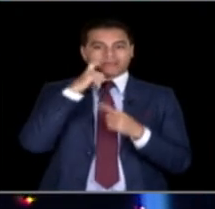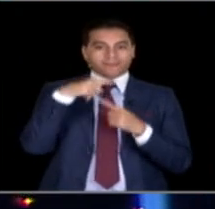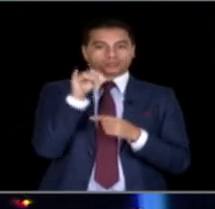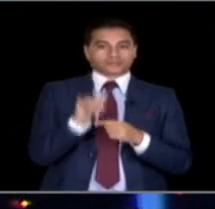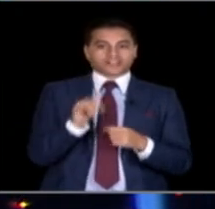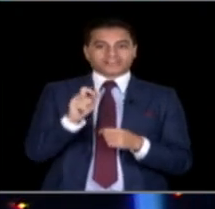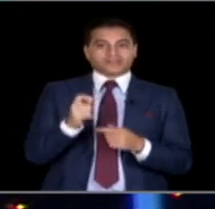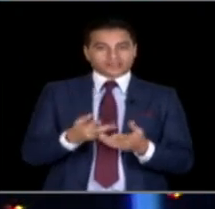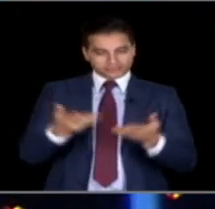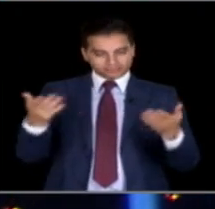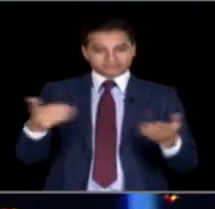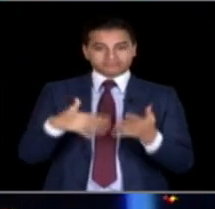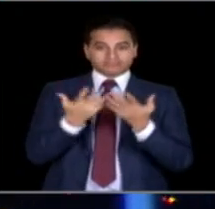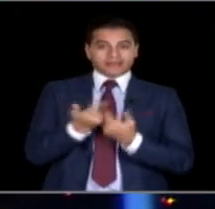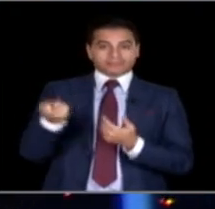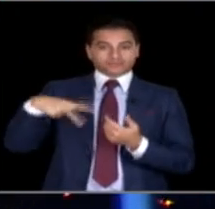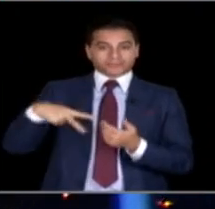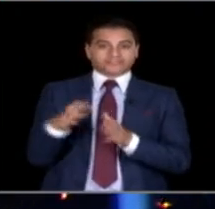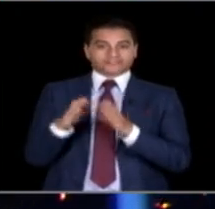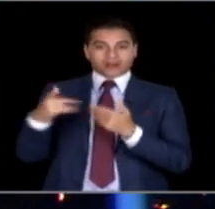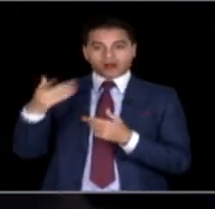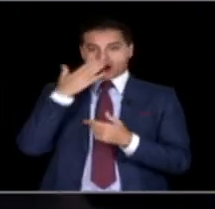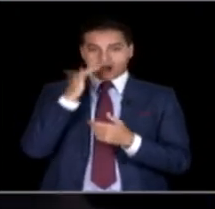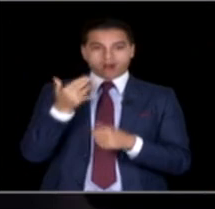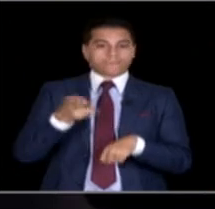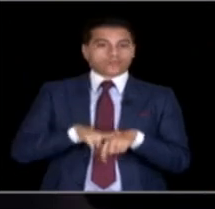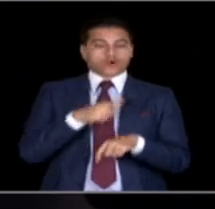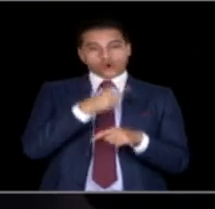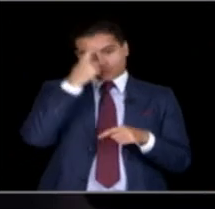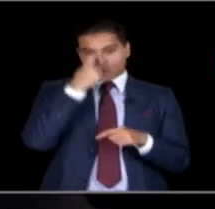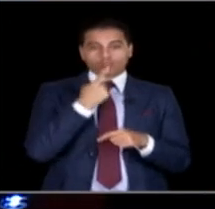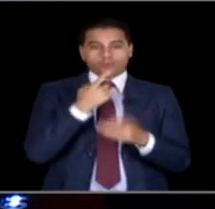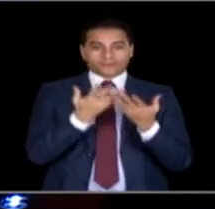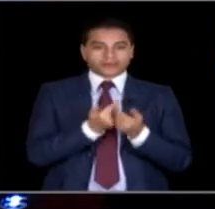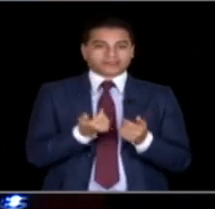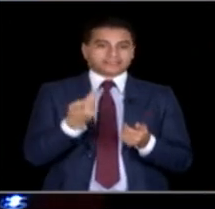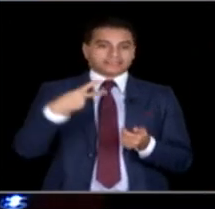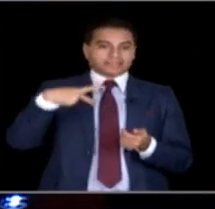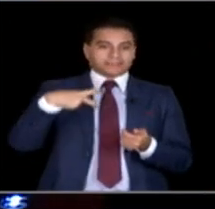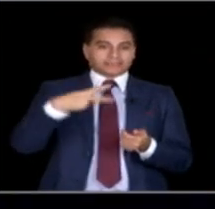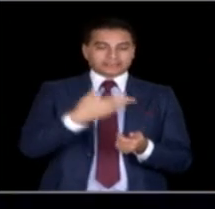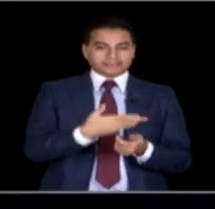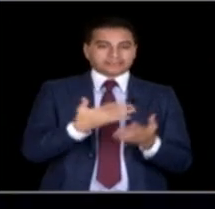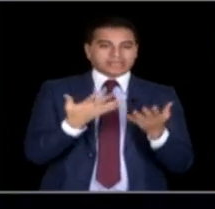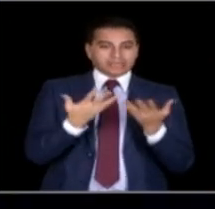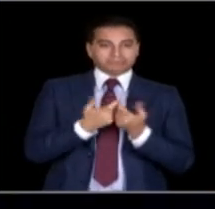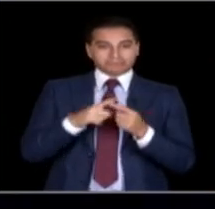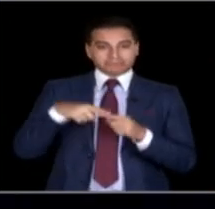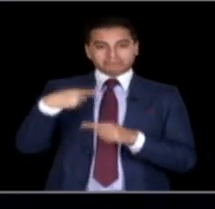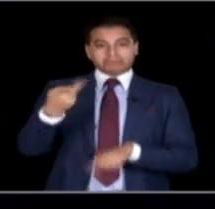النتيجه اتغيرت، 85 العراب، الهنود الحمر 80.